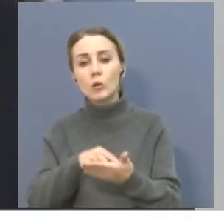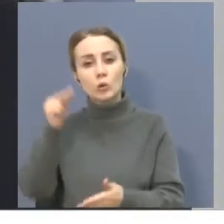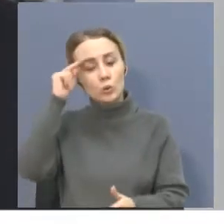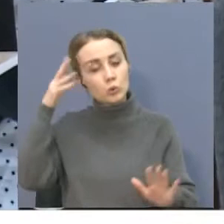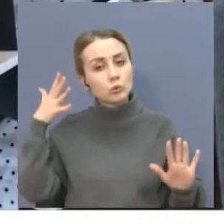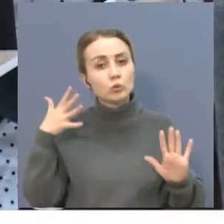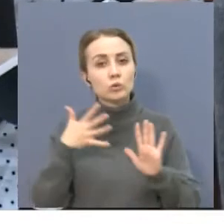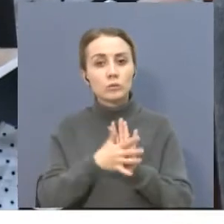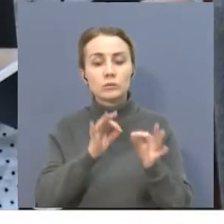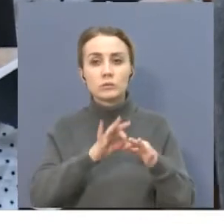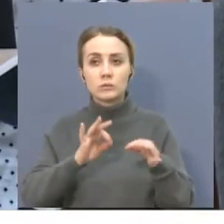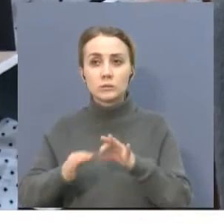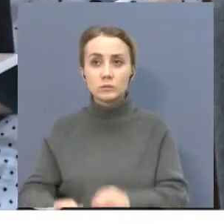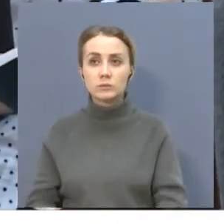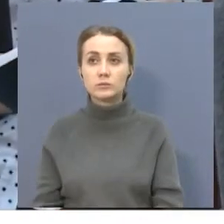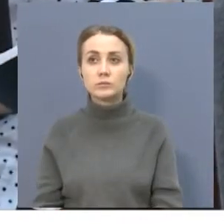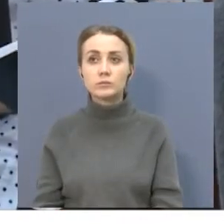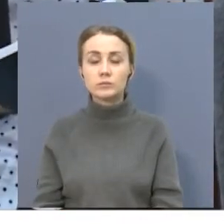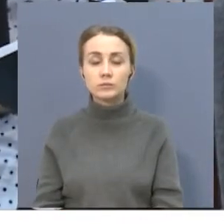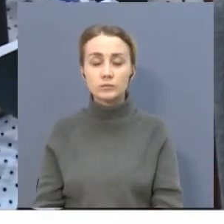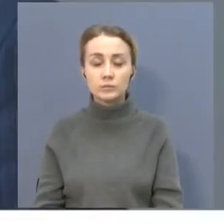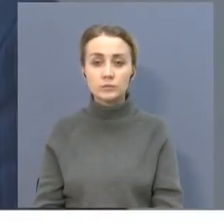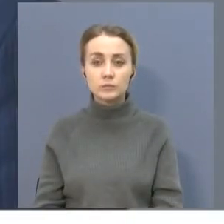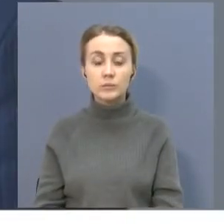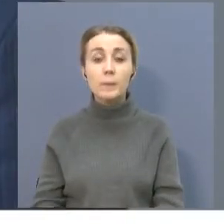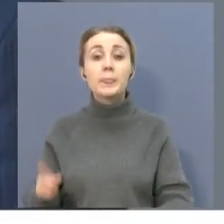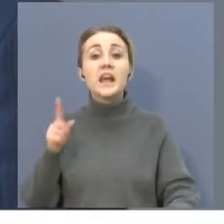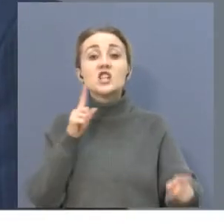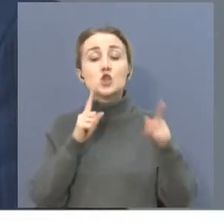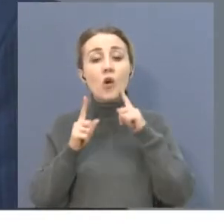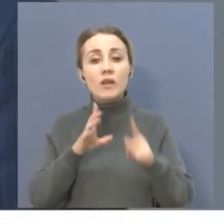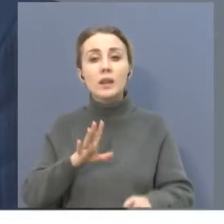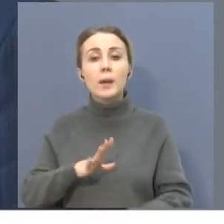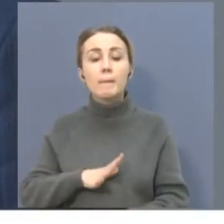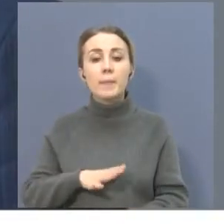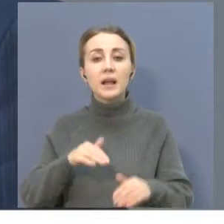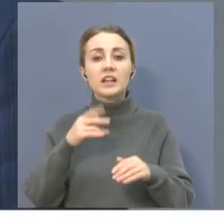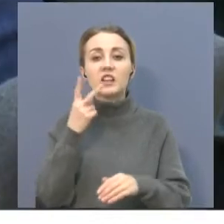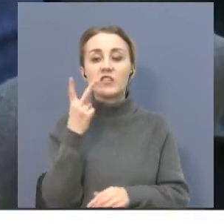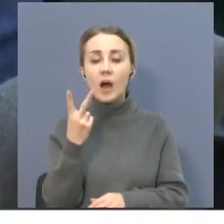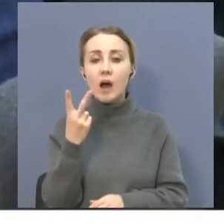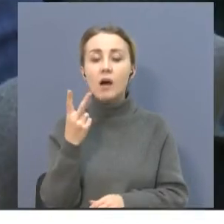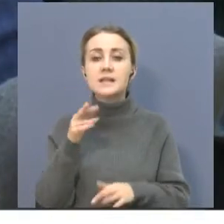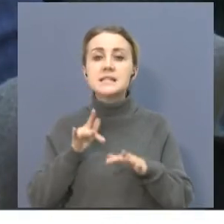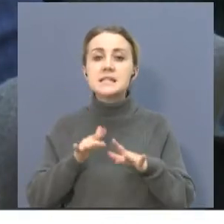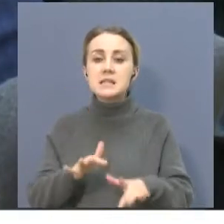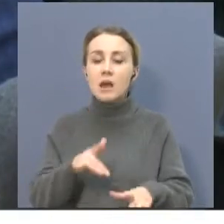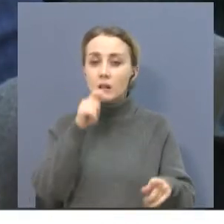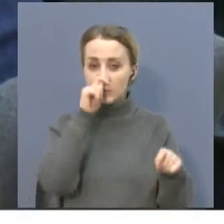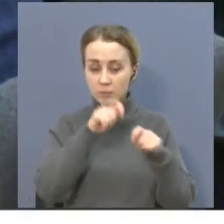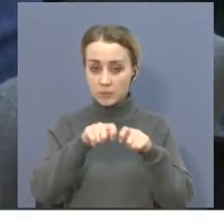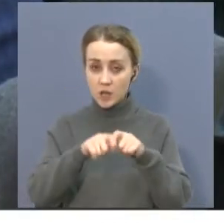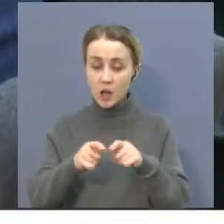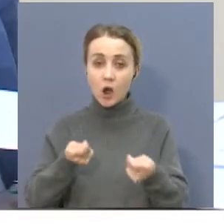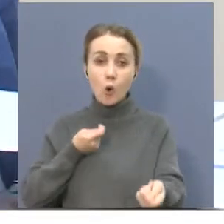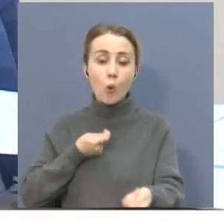аламыз. Әдеп жөніндегі кеңесте екі тәртіптік іс қаралды. Біріншісі, Аршалы ауданы әкімі аппараты басшысының